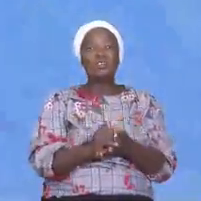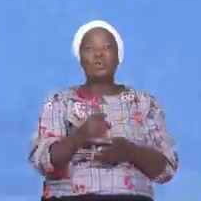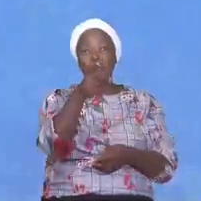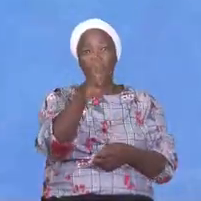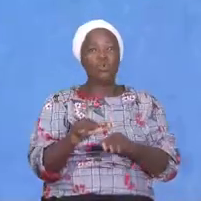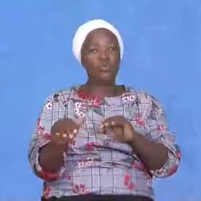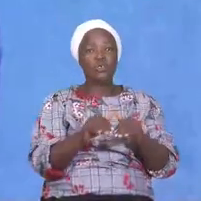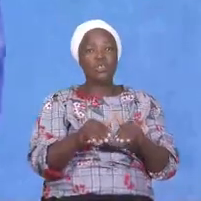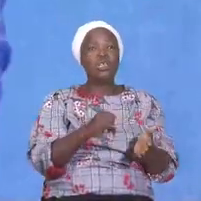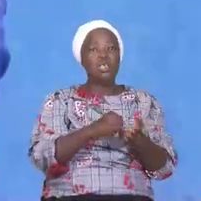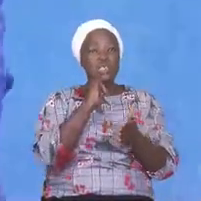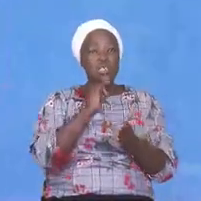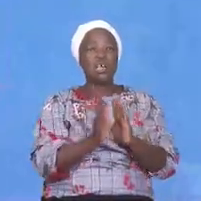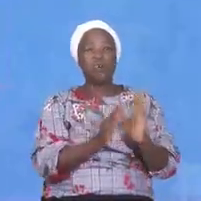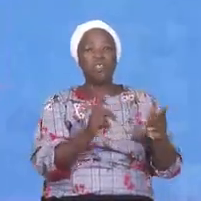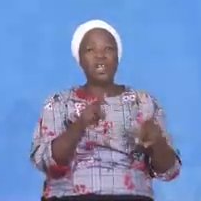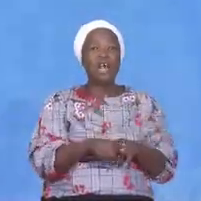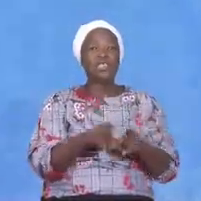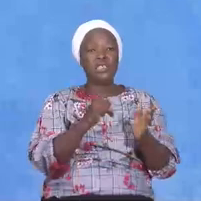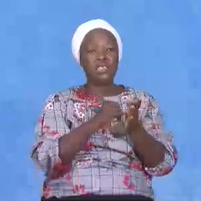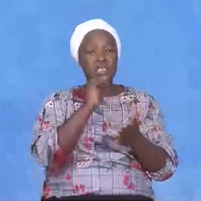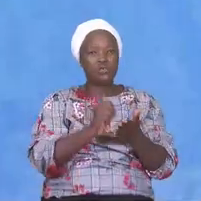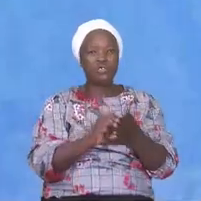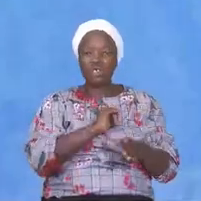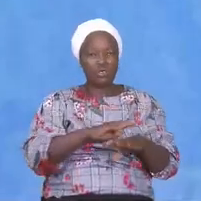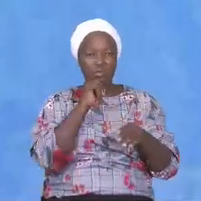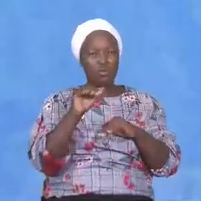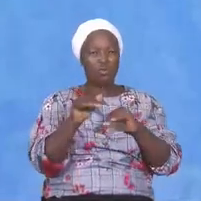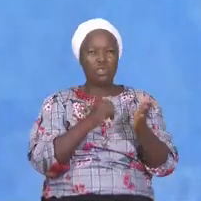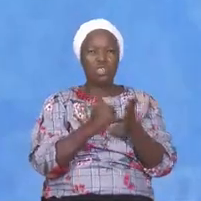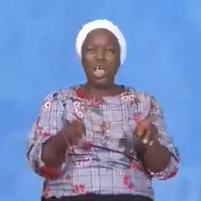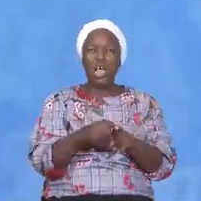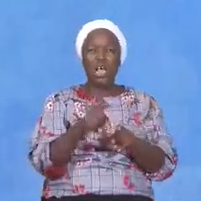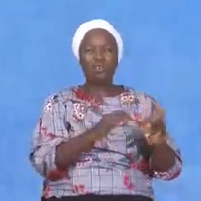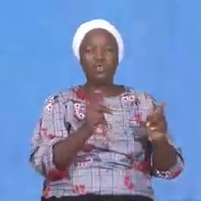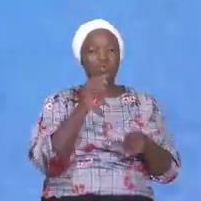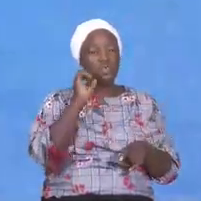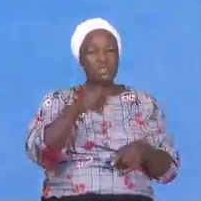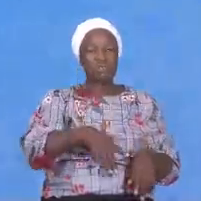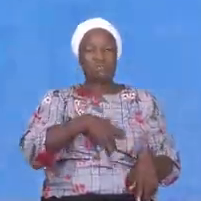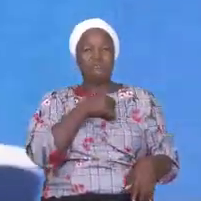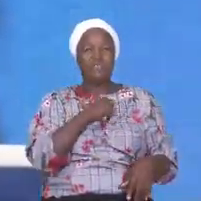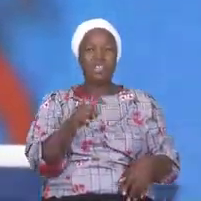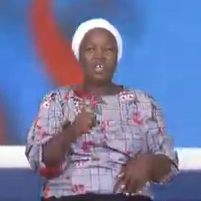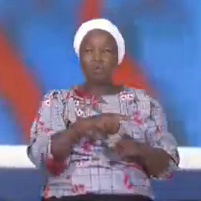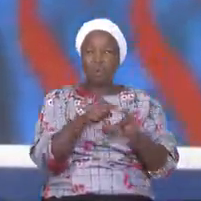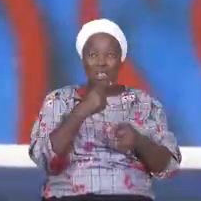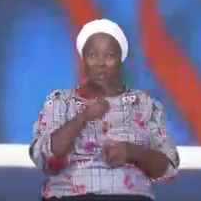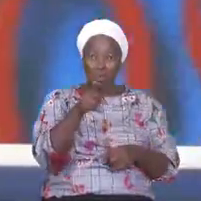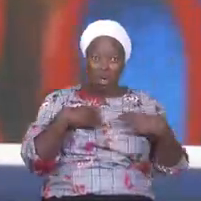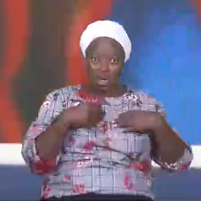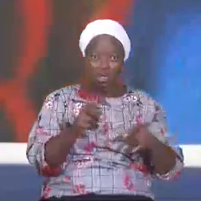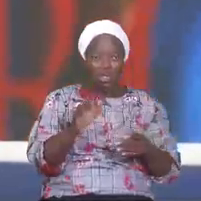Comme il est écrit. Tout ce que Dieu fait, comme il est écrit, il ne le fait